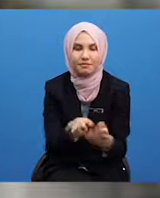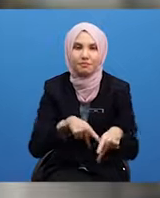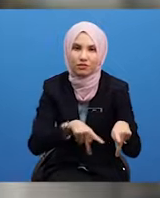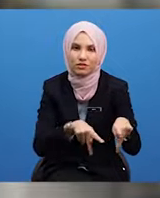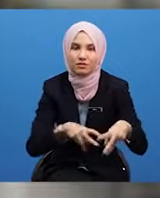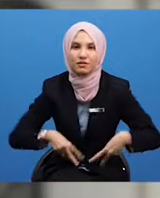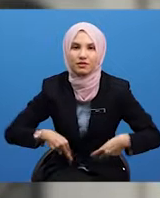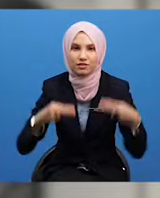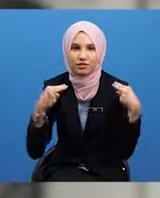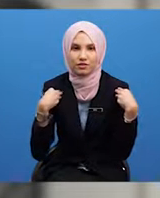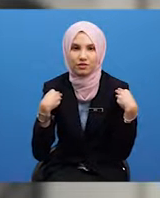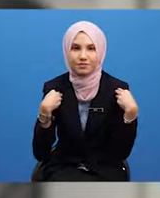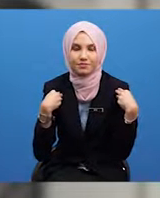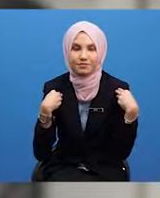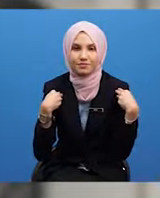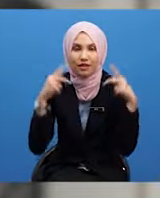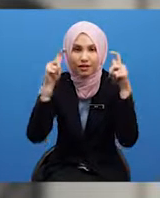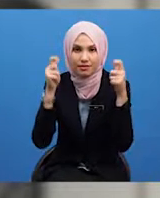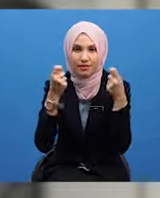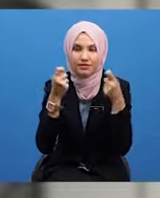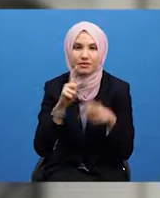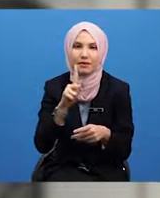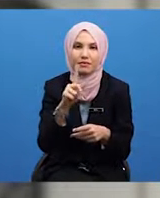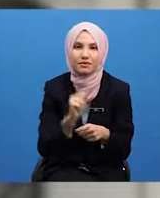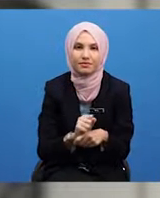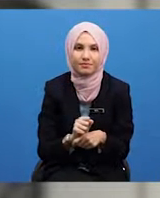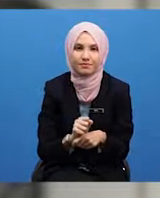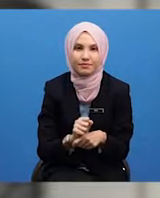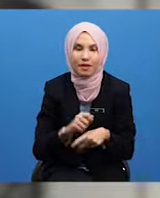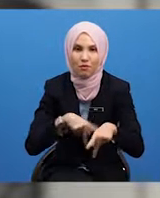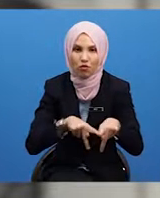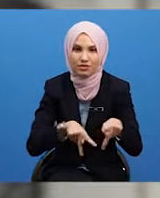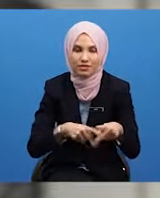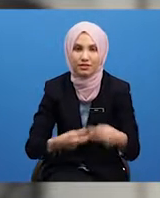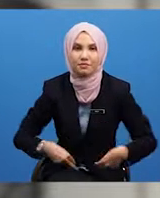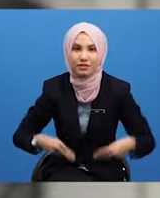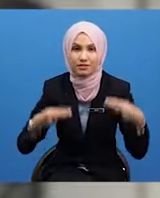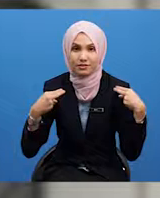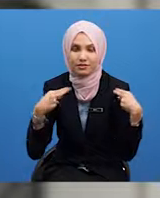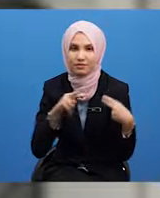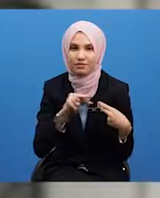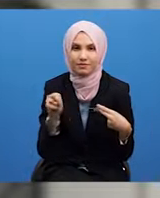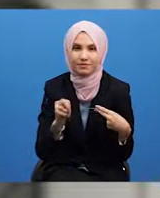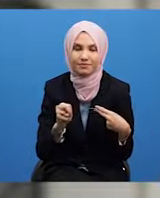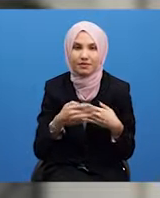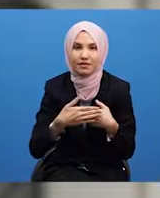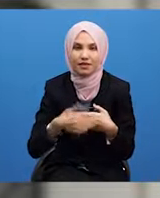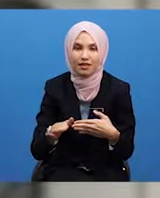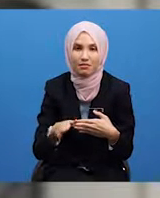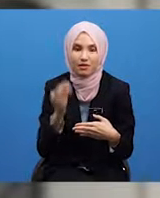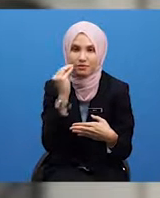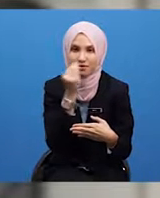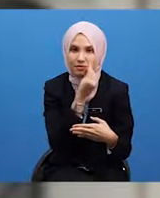persenyawaan. Tajuk yang pertama ialah proses persenyawaan. Selepas pendebungaan,